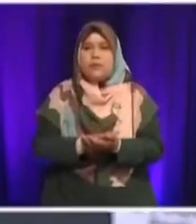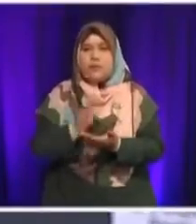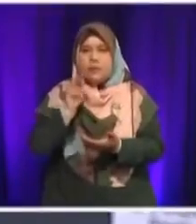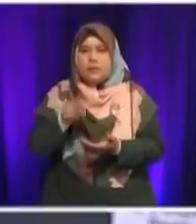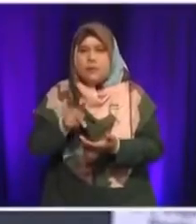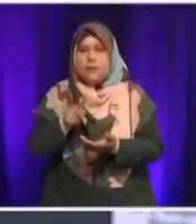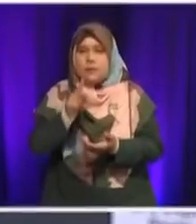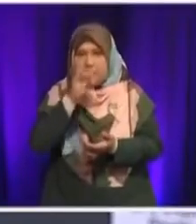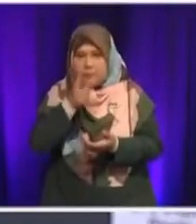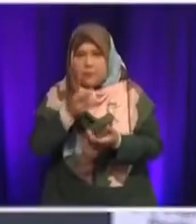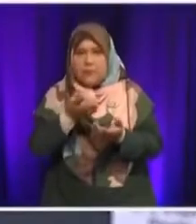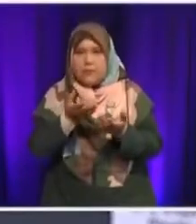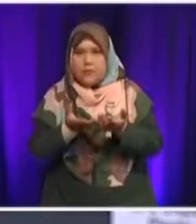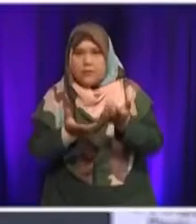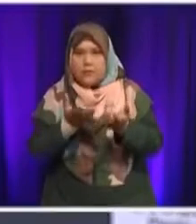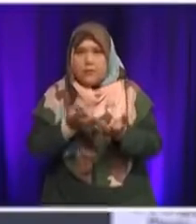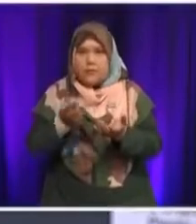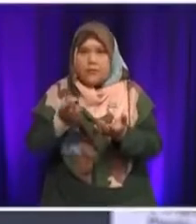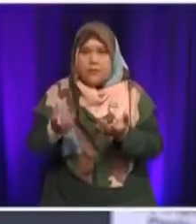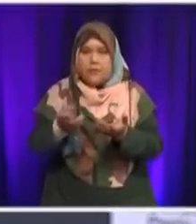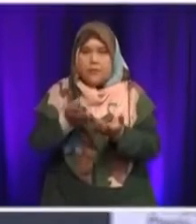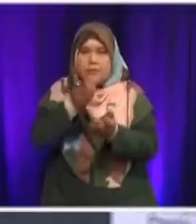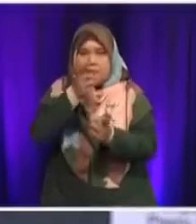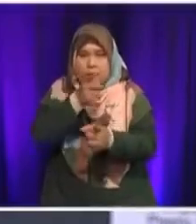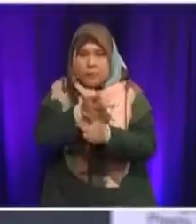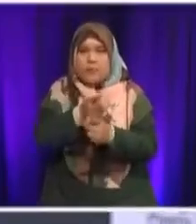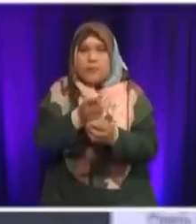baiknya ditimbang ditimbang dengan tepat